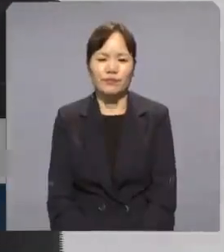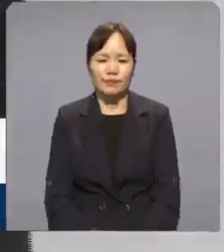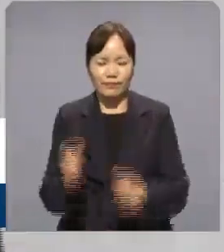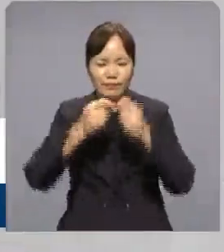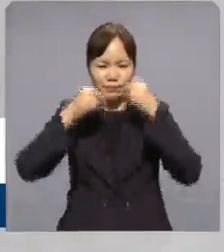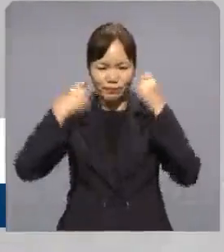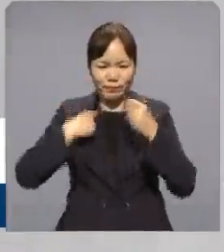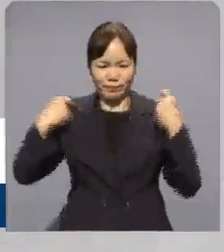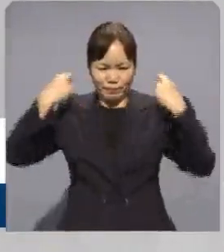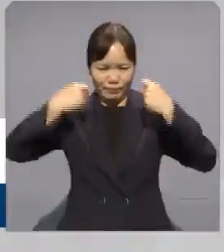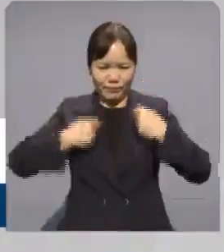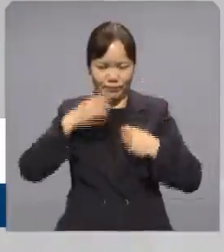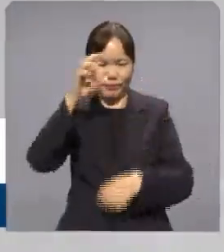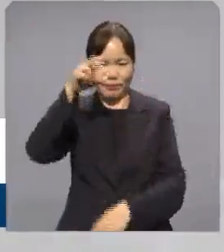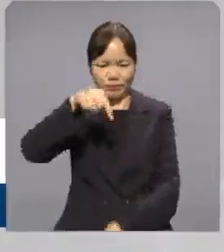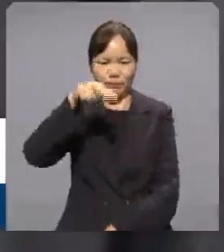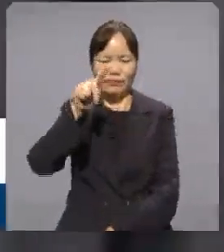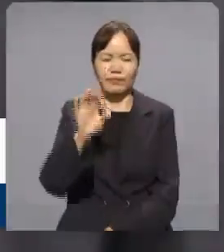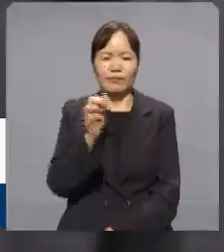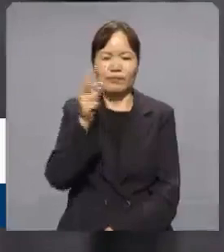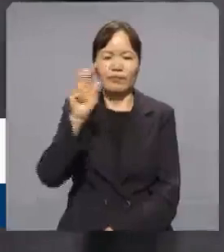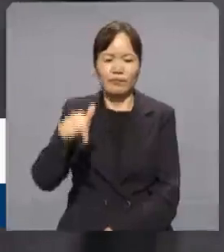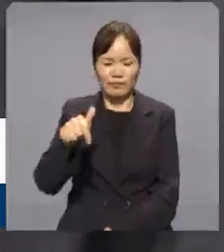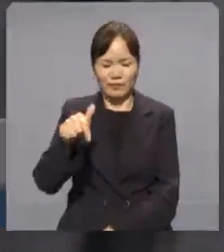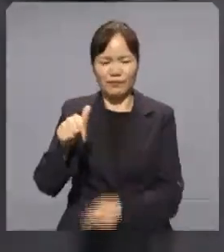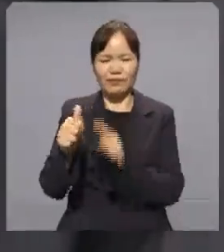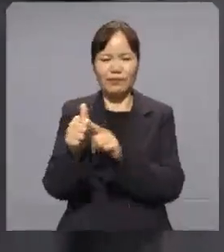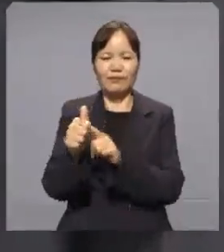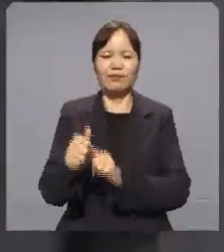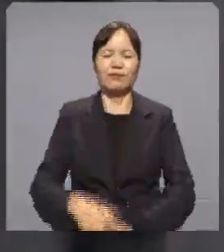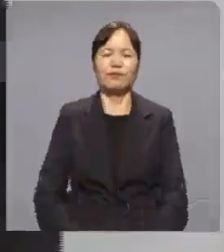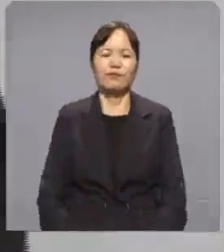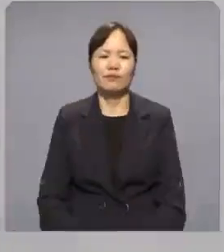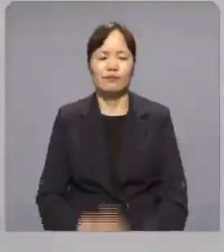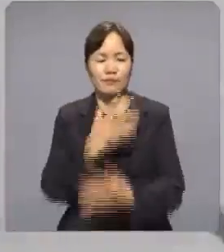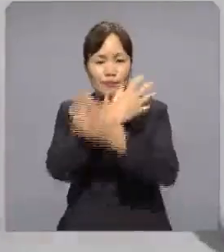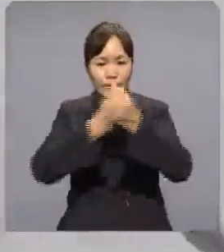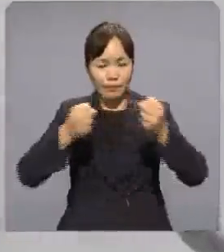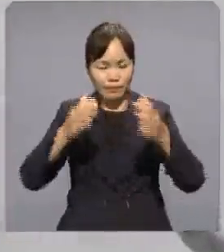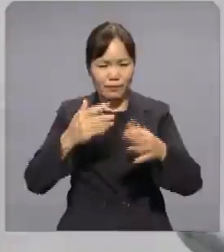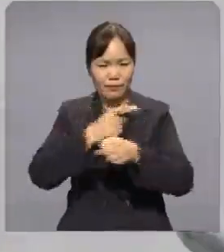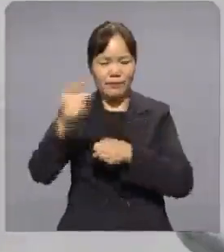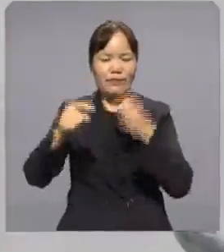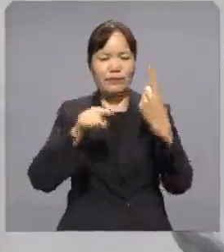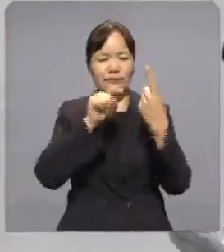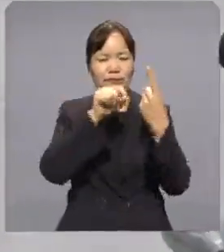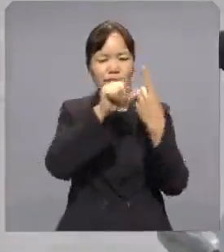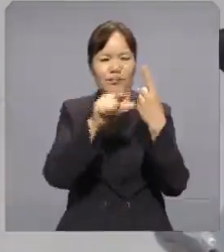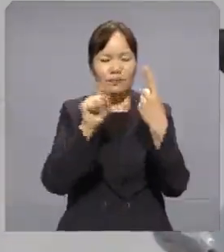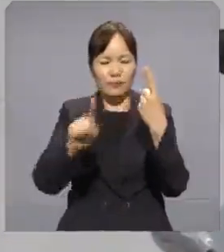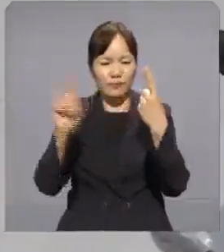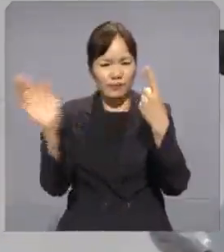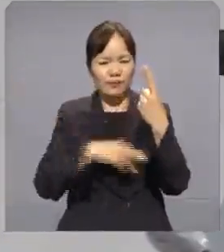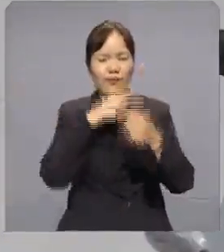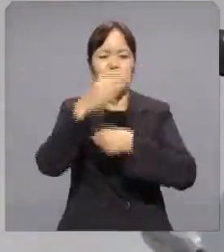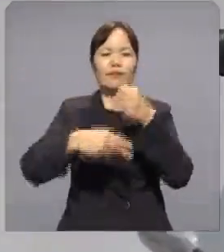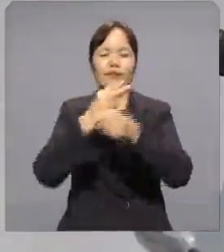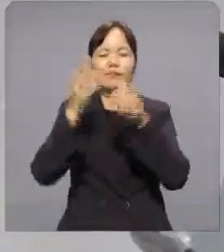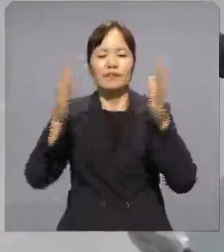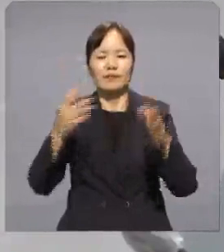스마일점퍼 우상혁이 용인 특례시 유니폼을 입었습니다 계약기간은 내년 1월 1일부터 2년